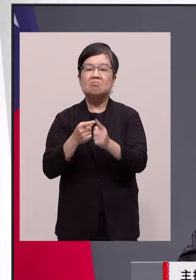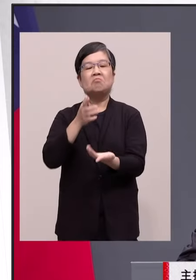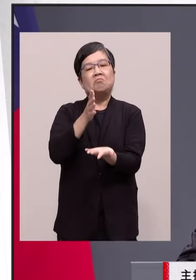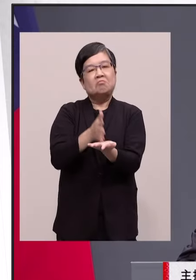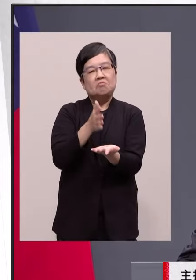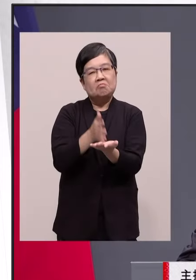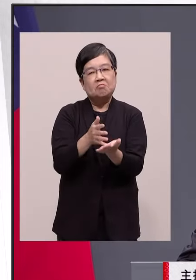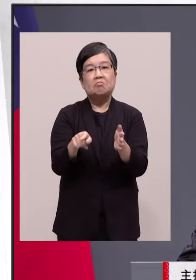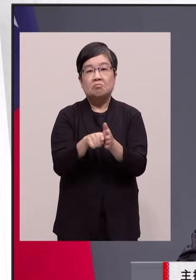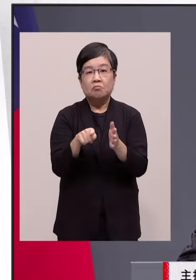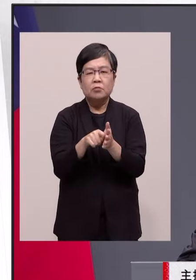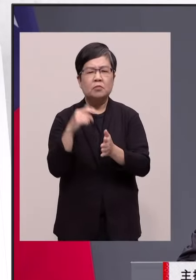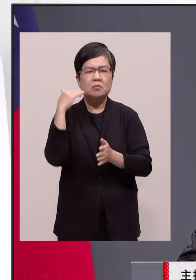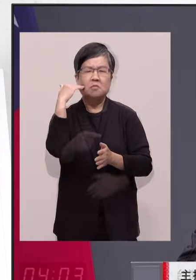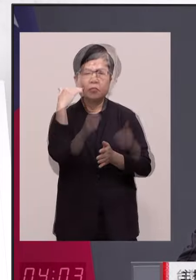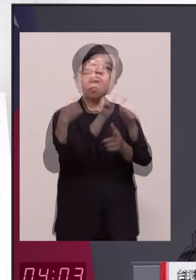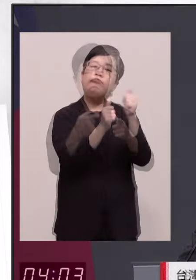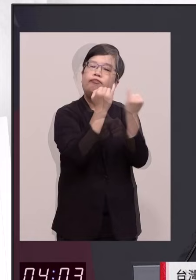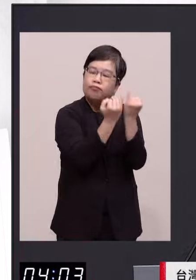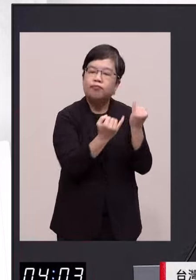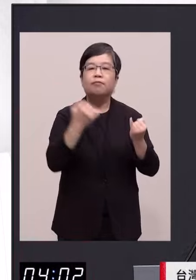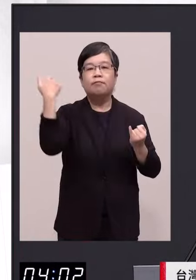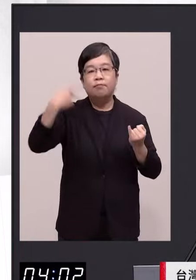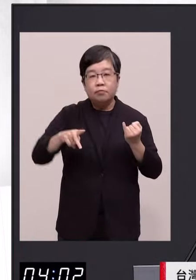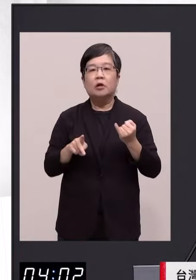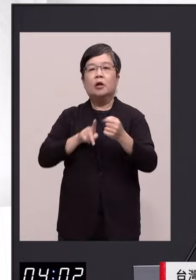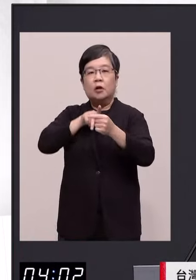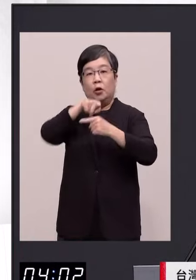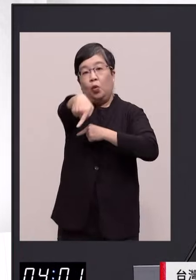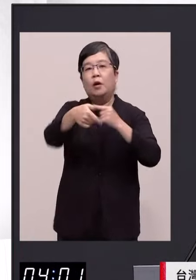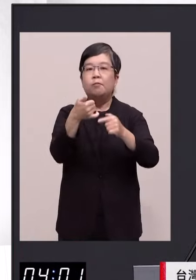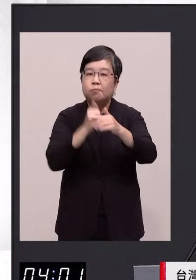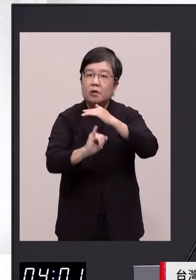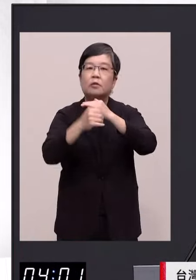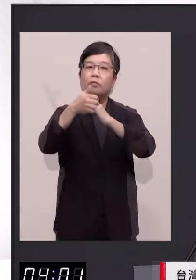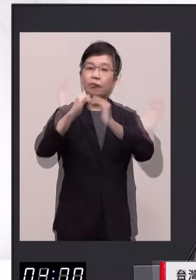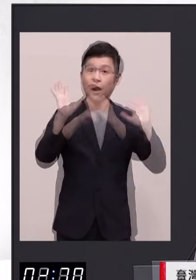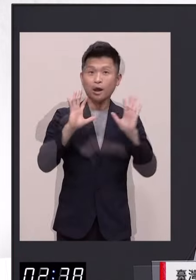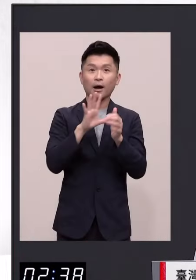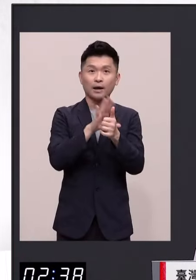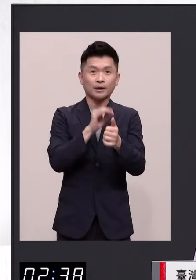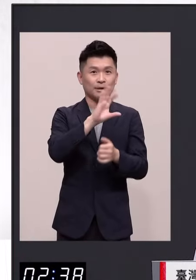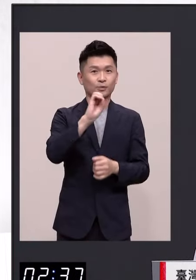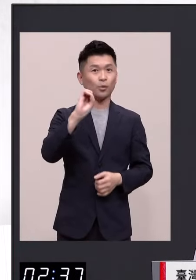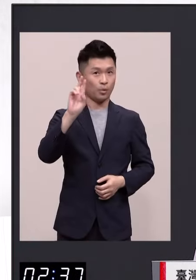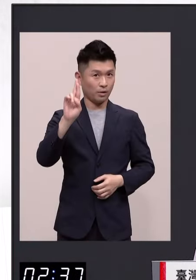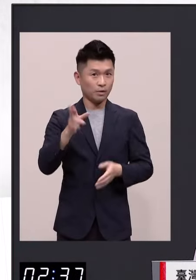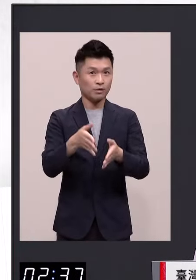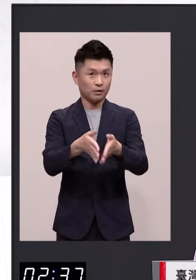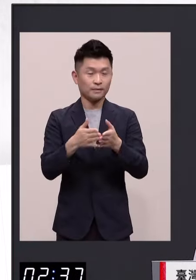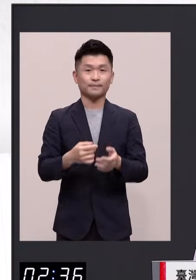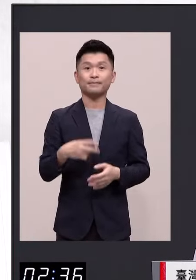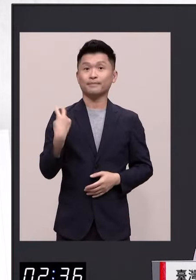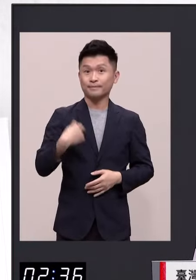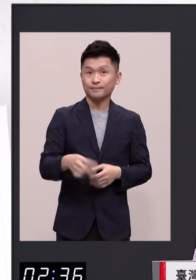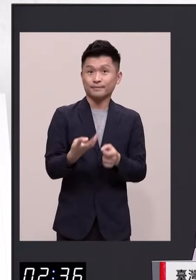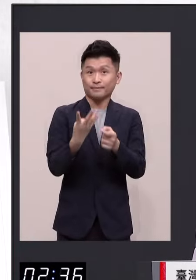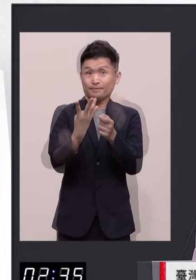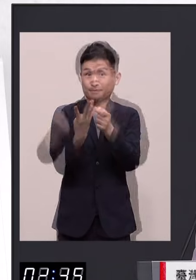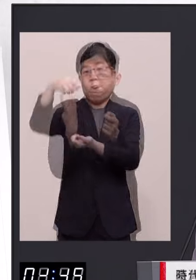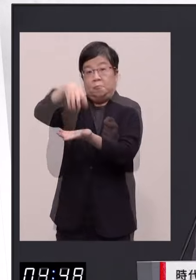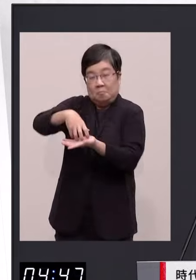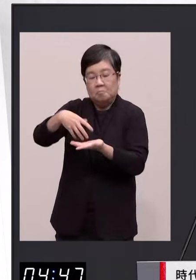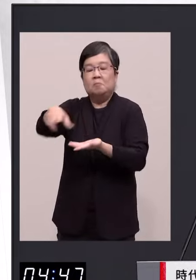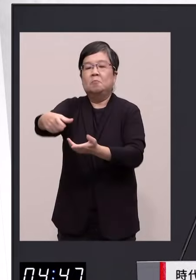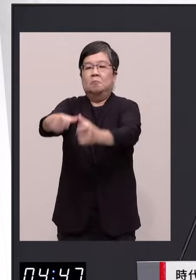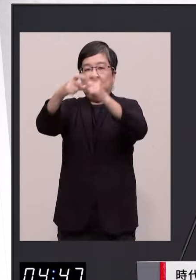正之选罢法，首次举办政党电视政见发表会， 登记之政党可以在全国性无